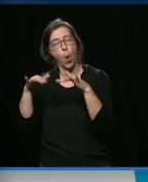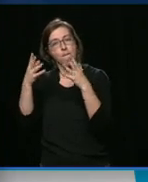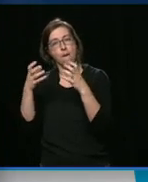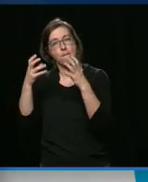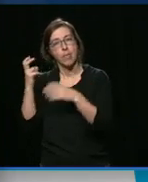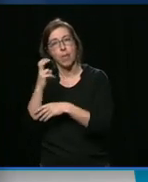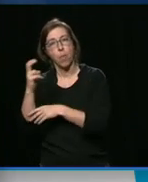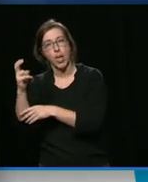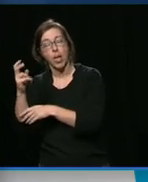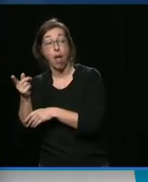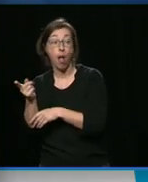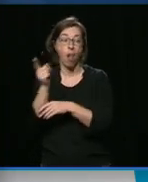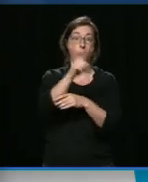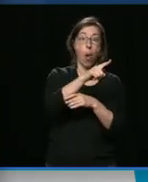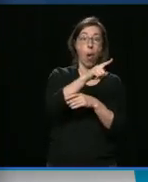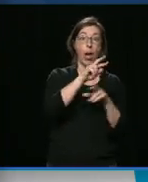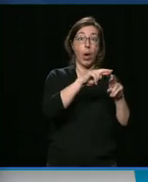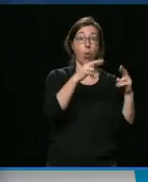masque et qui ne veulent pas de tramway.